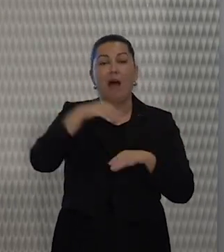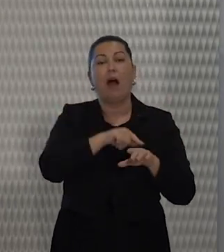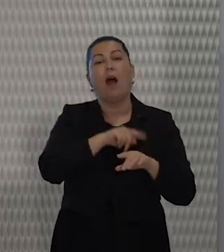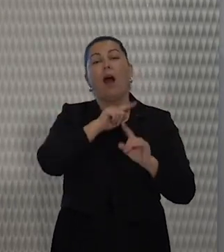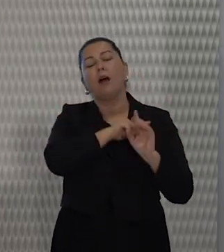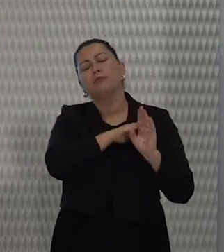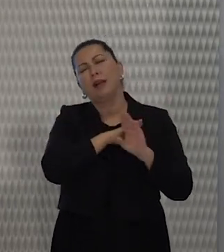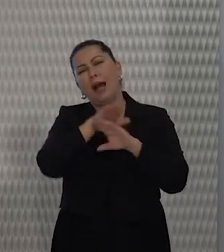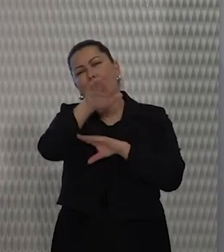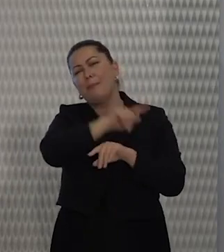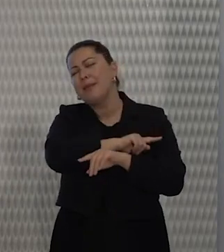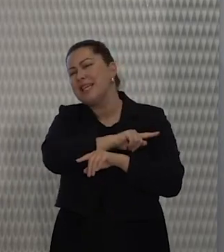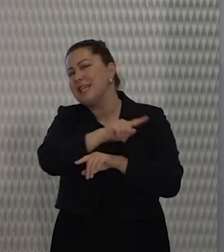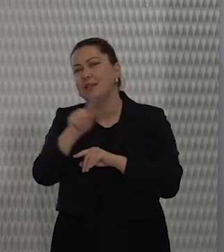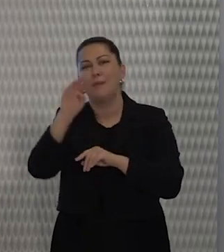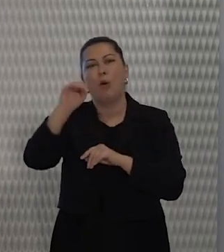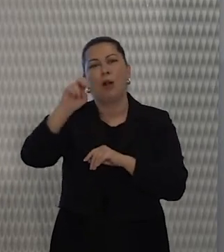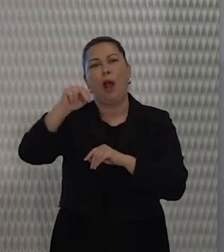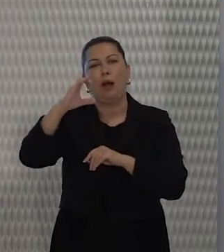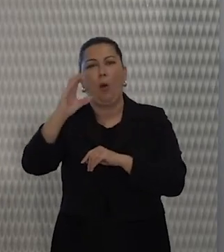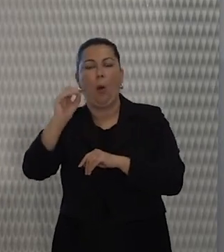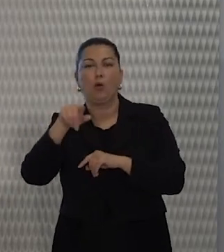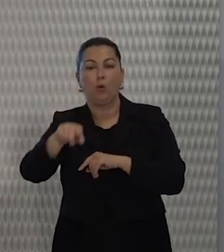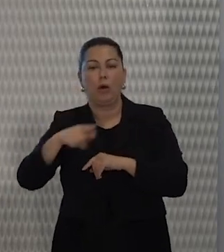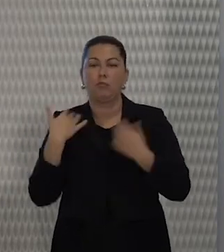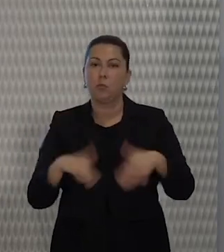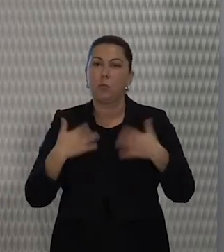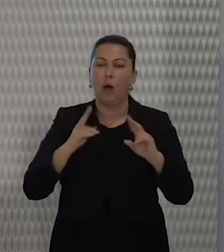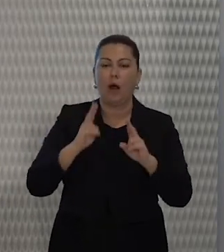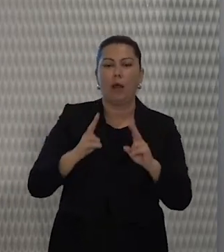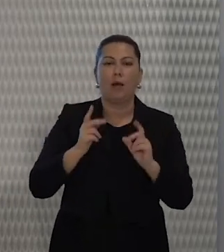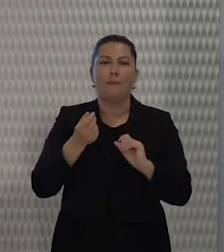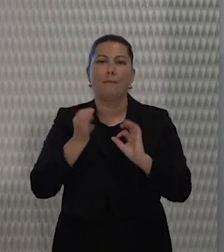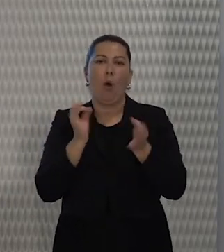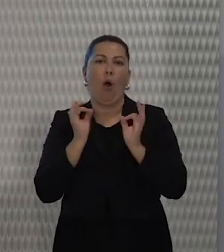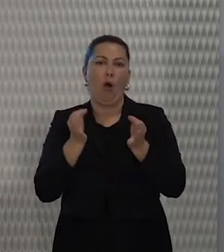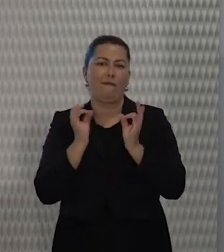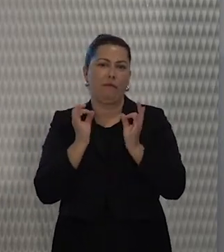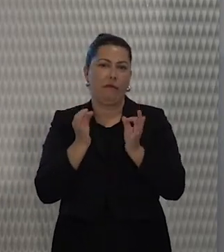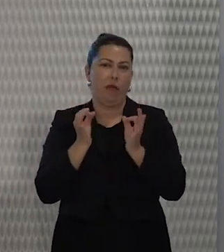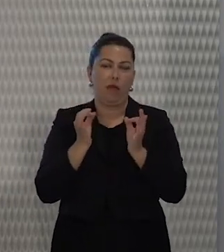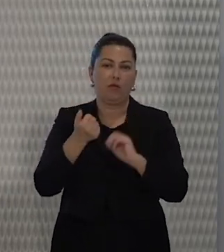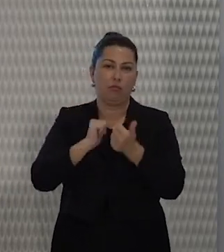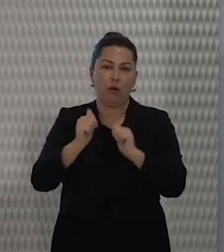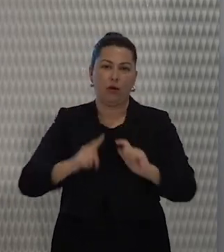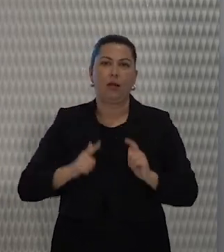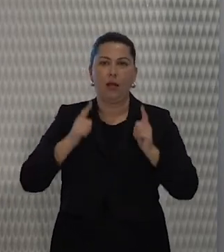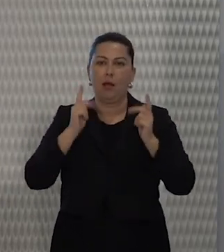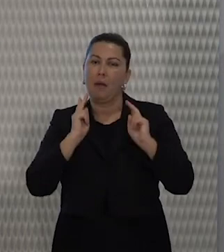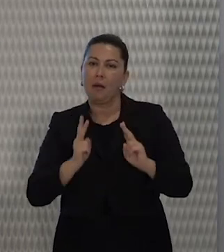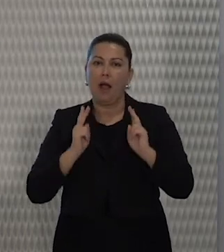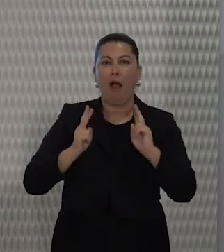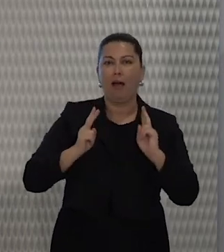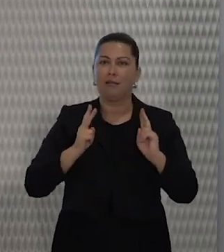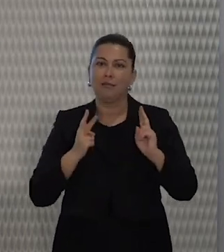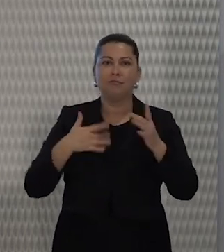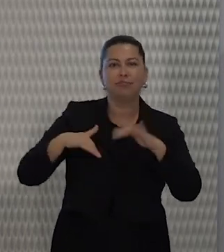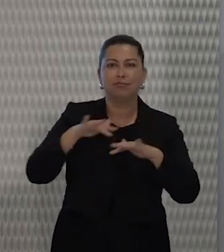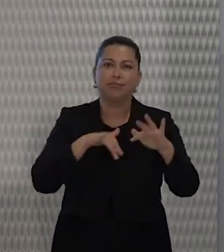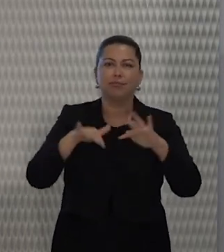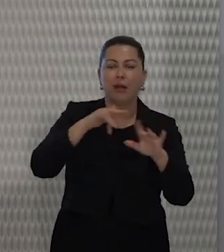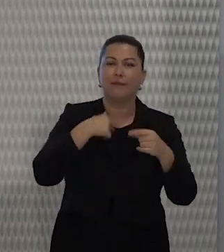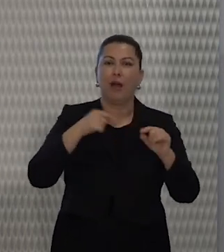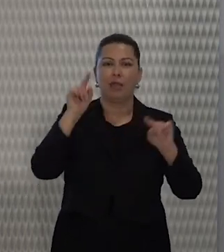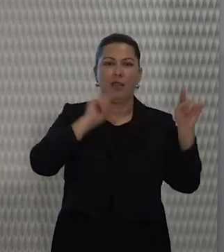gebracht und konnte das Leben eines Profisportlers leben. Das war ein Traum. Es war für mich, es konnte nichts